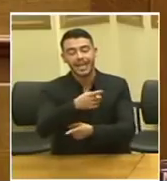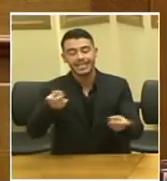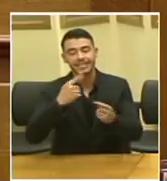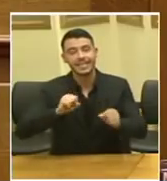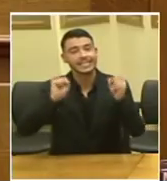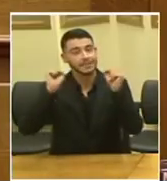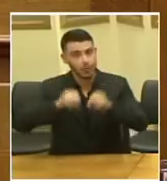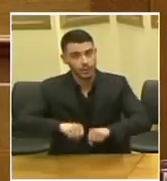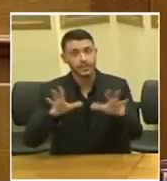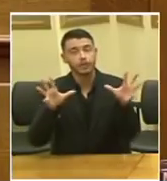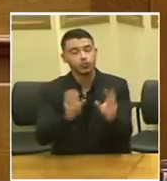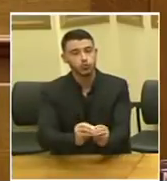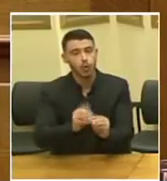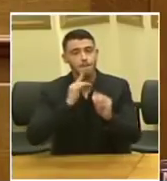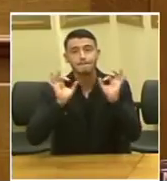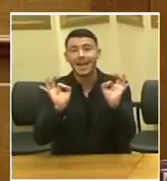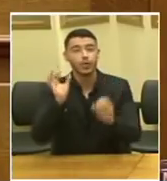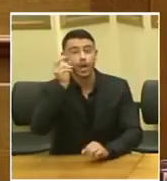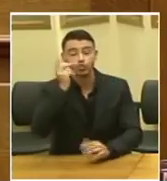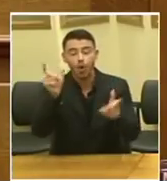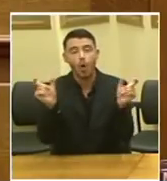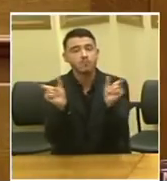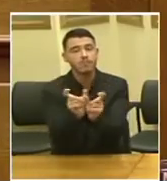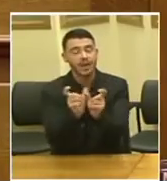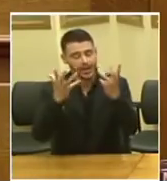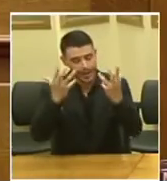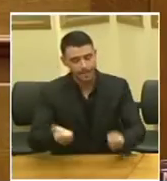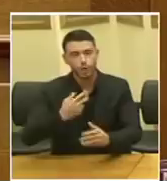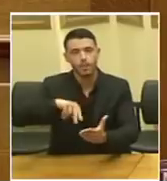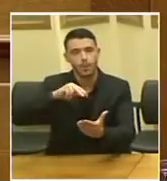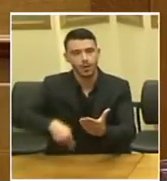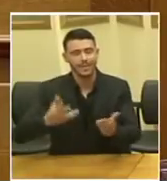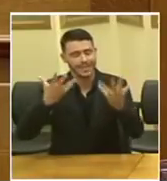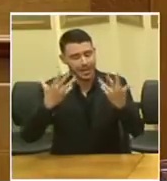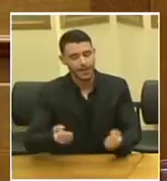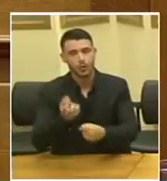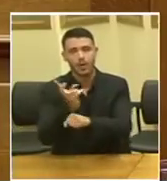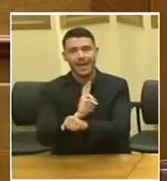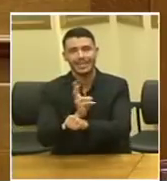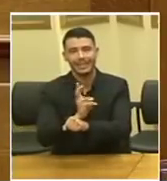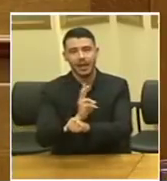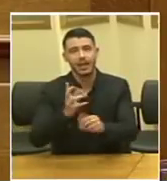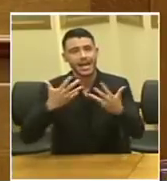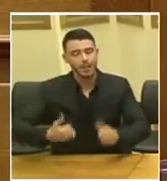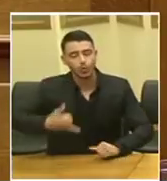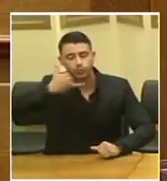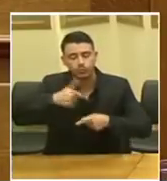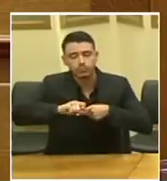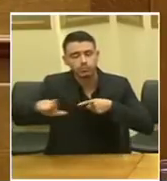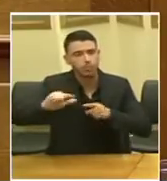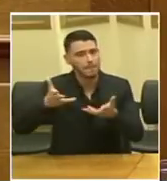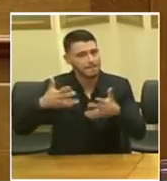Υπάρχουν τηλεγραφήματα, υπάρχουν υπογραφές, εδώ από τον κύριο Βασιλάκη που δεν έχει προσπούσει τον εαυτό του, αλλά την κυβέρνηση